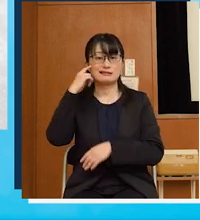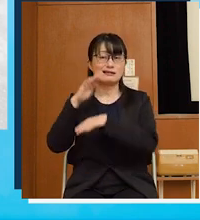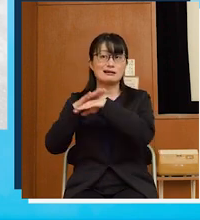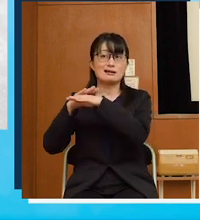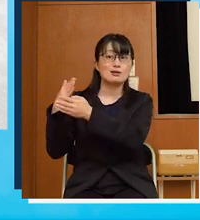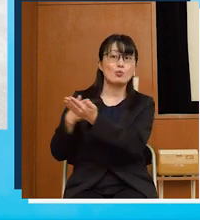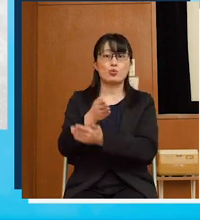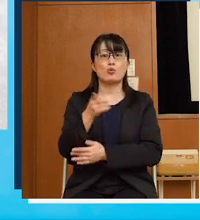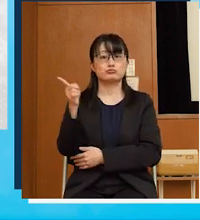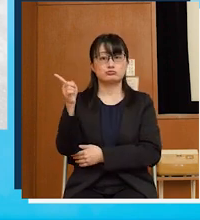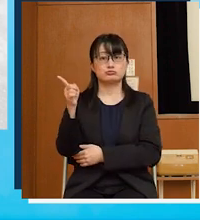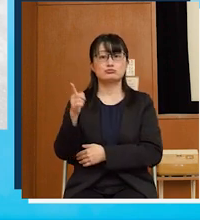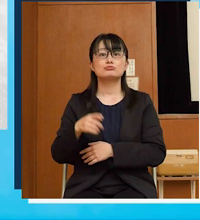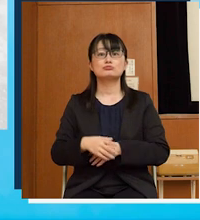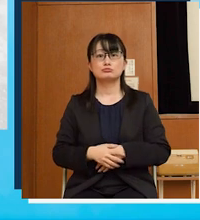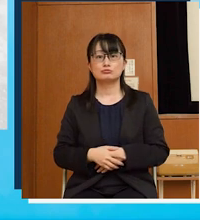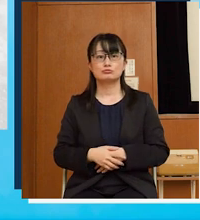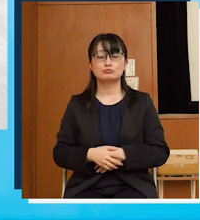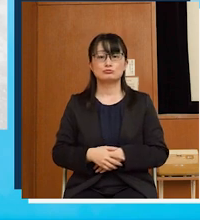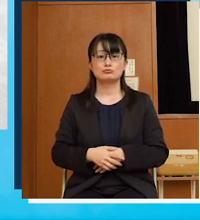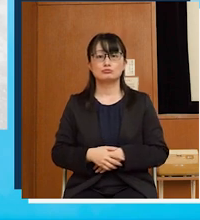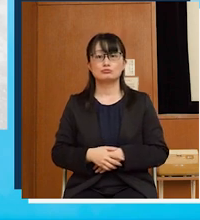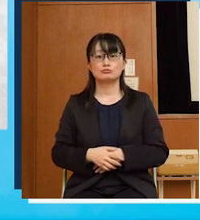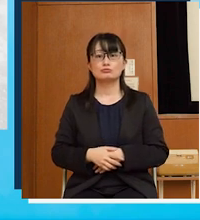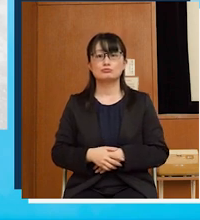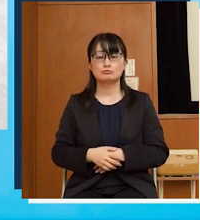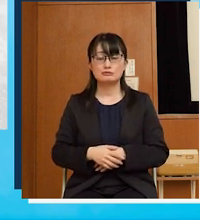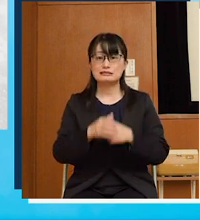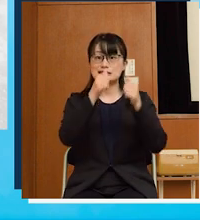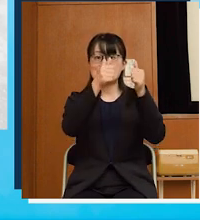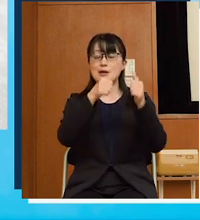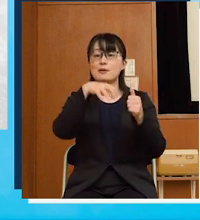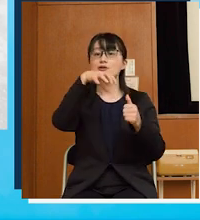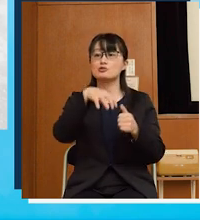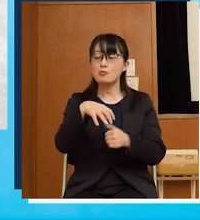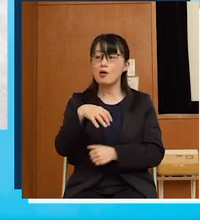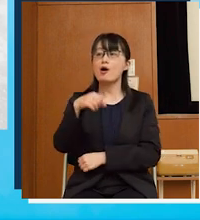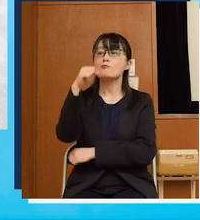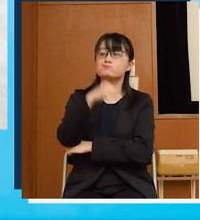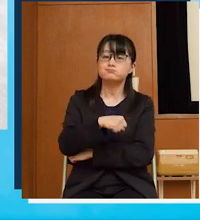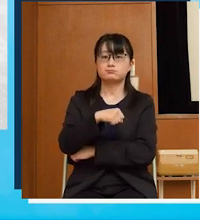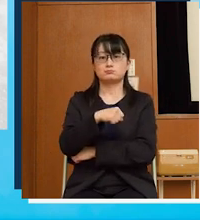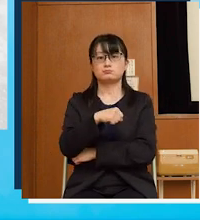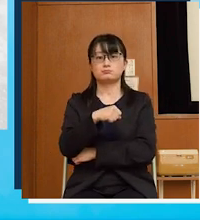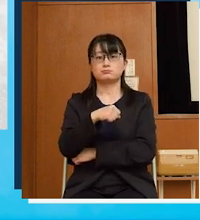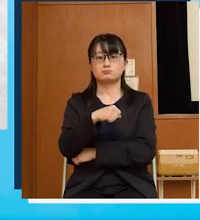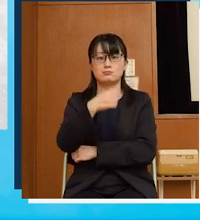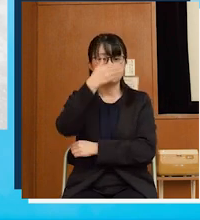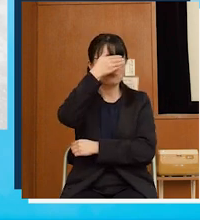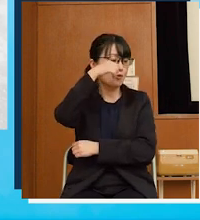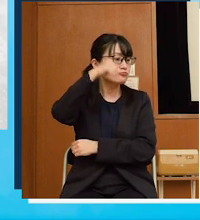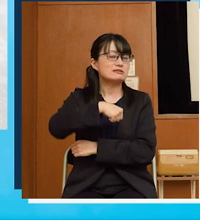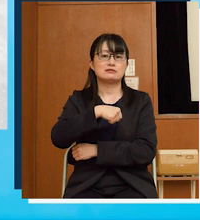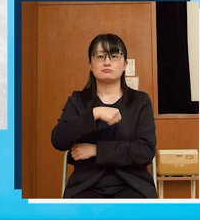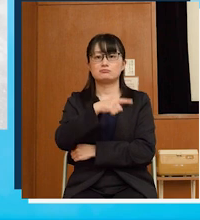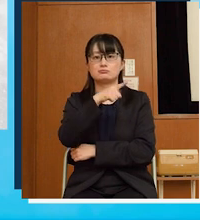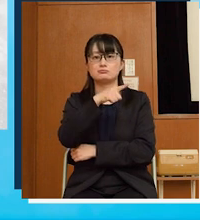てることを裁判所がはいそうですよっていう形で黙認をしてしまうこういう不正があるわけ